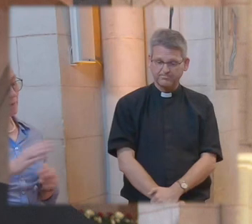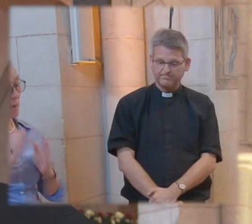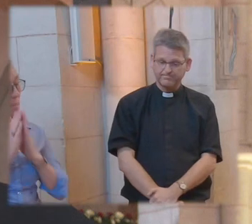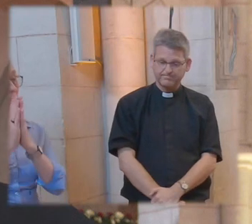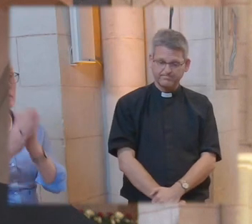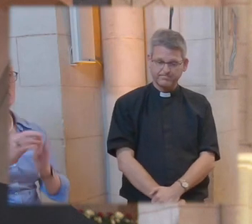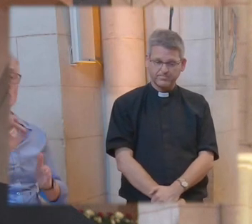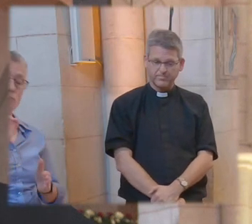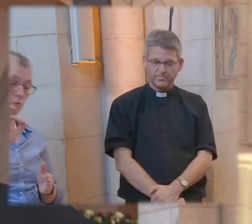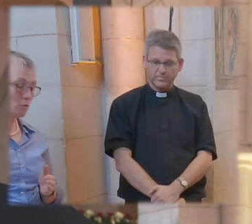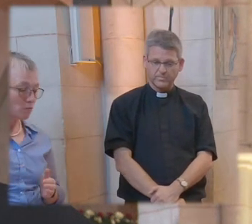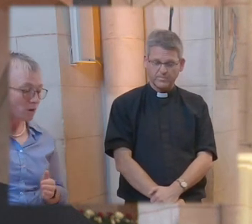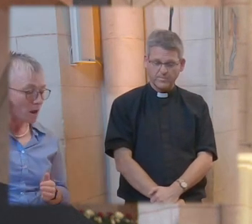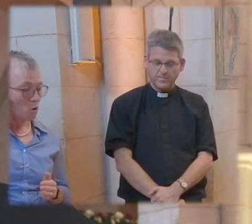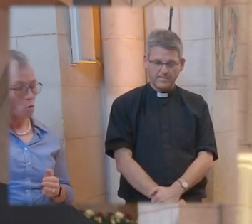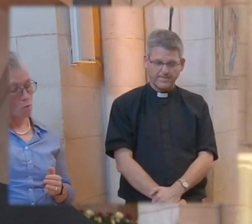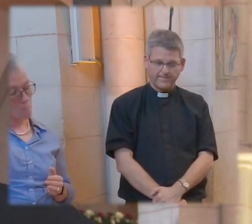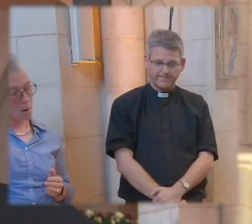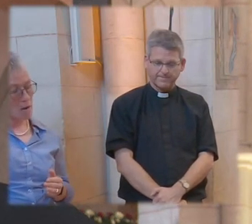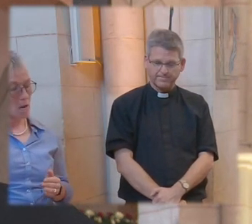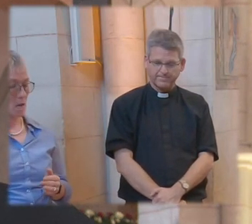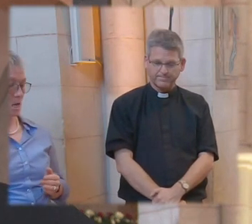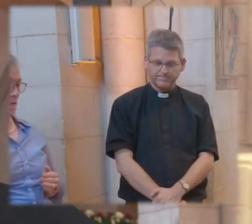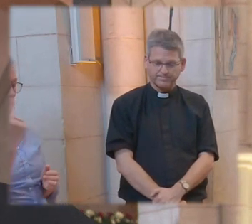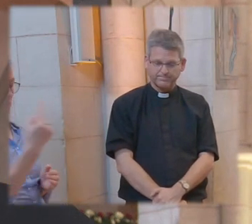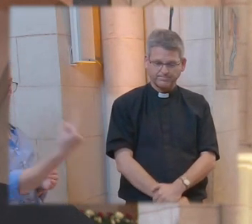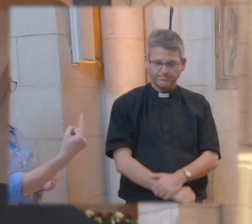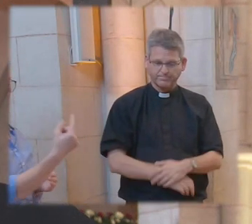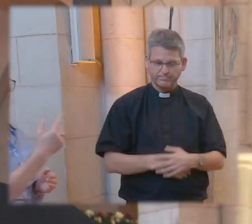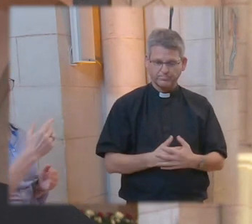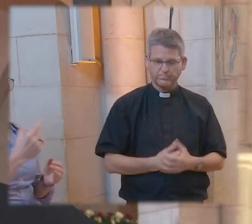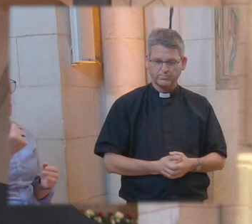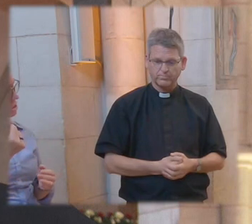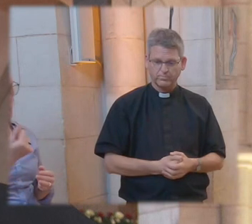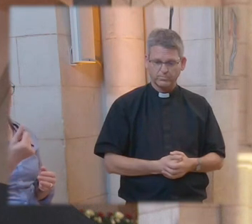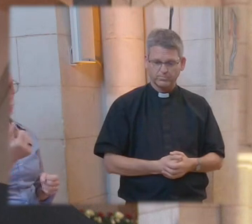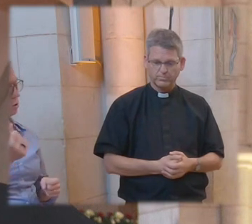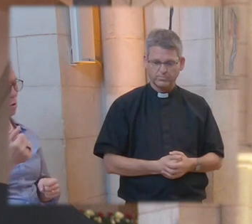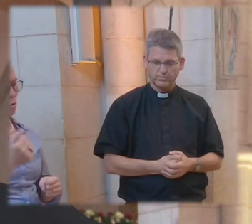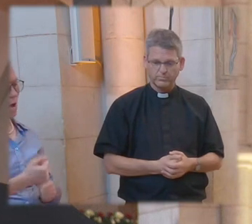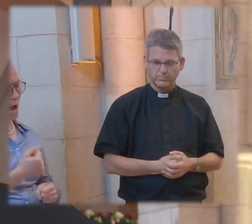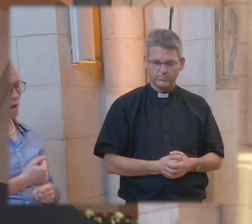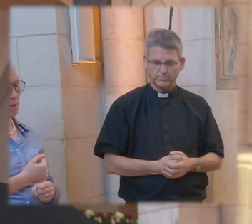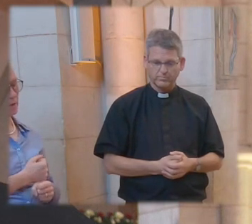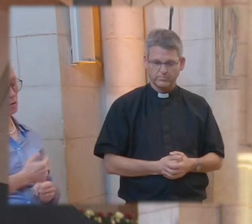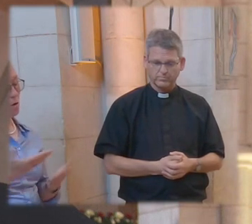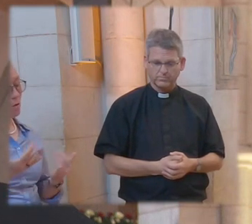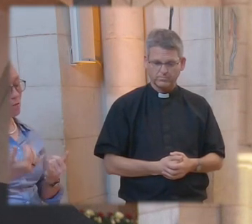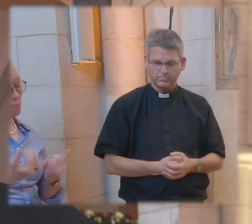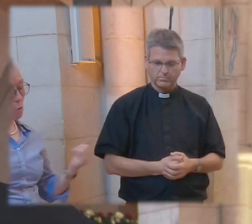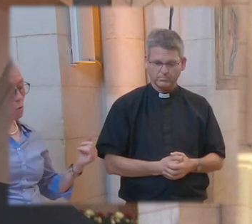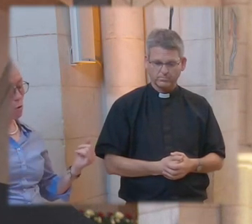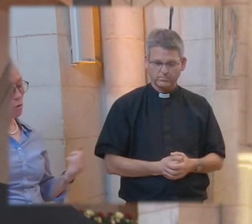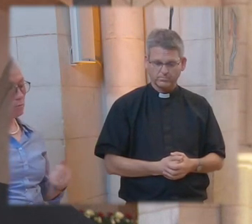Wir beten für alle Frauen und Männer, die sich heute uneigennützig in den Krisen-